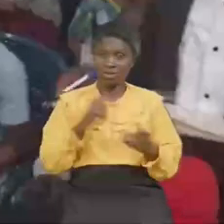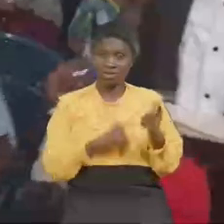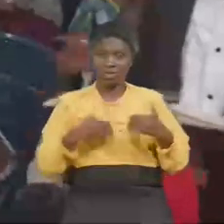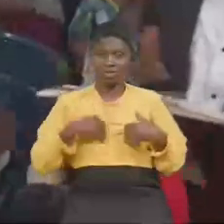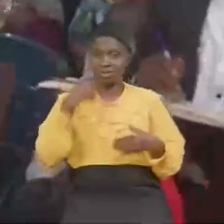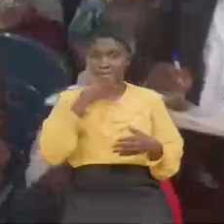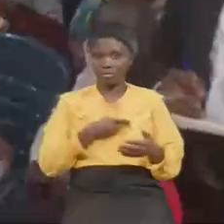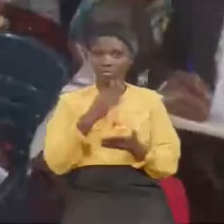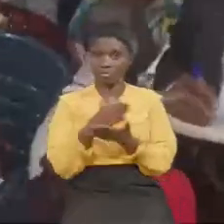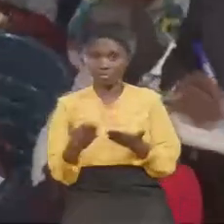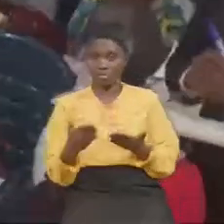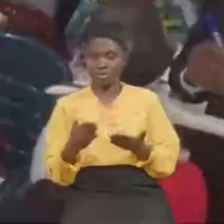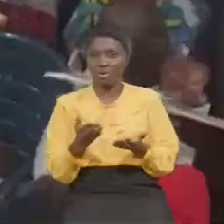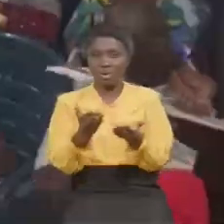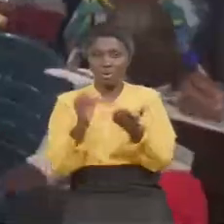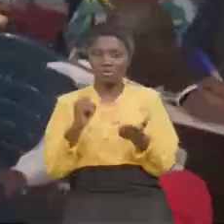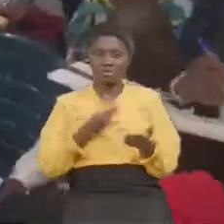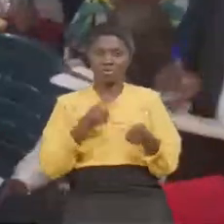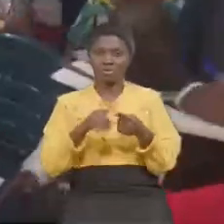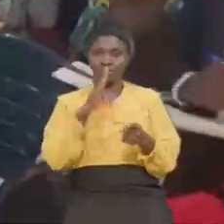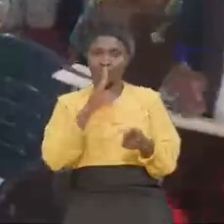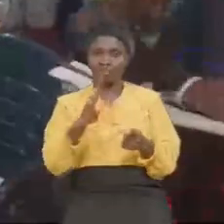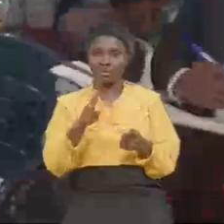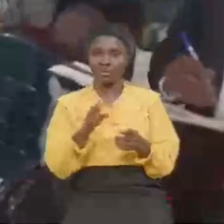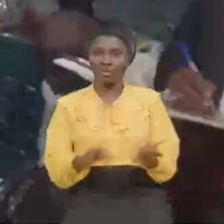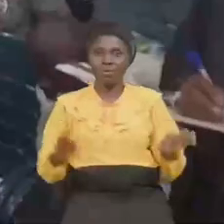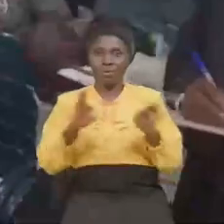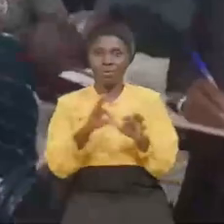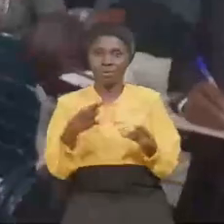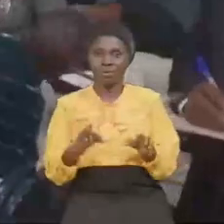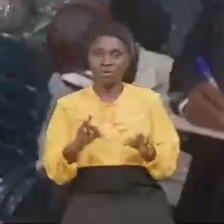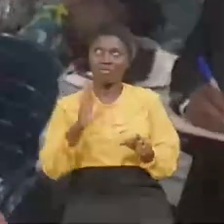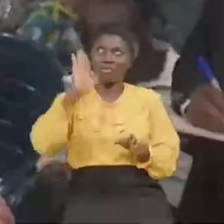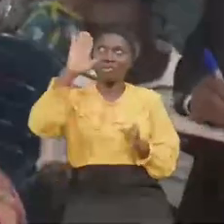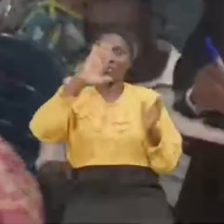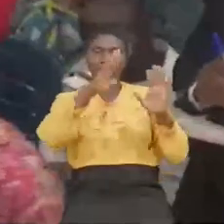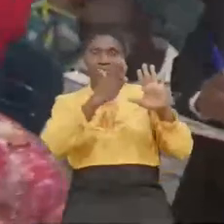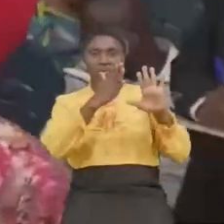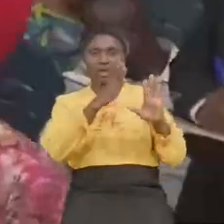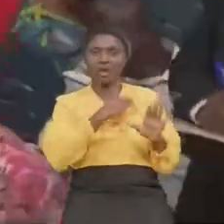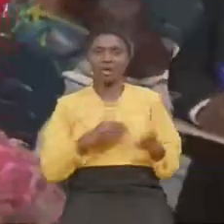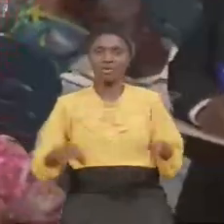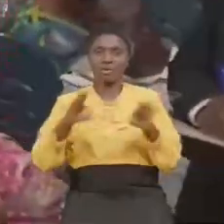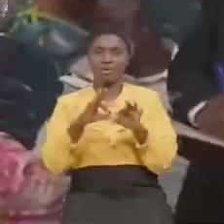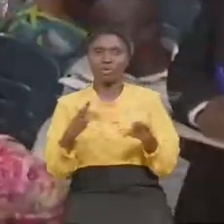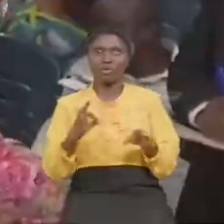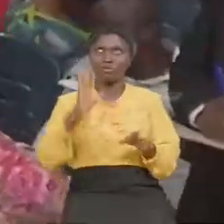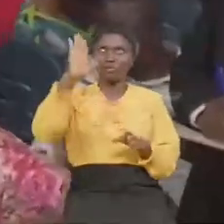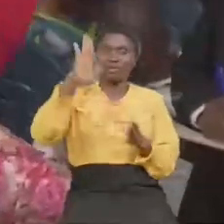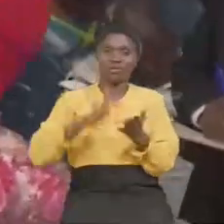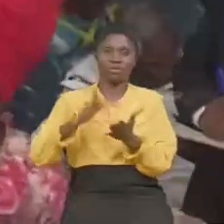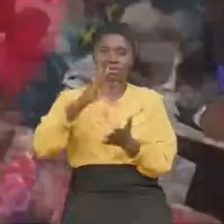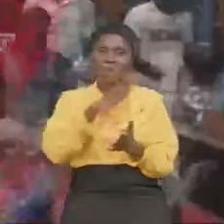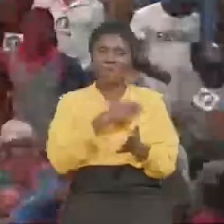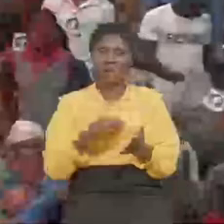veut que nous soyons dignes. Il veut que nous soyons dignes de sa présence, dignes de sa puissance. Il veut que nous soyons dignes de sa gloire. Il veut que nous soyons